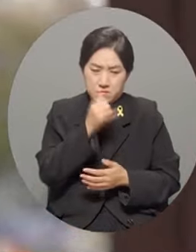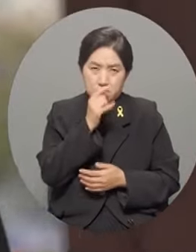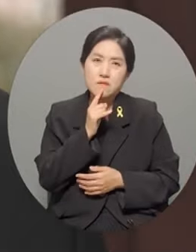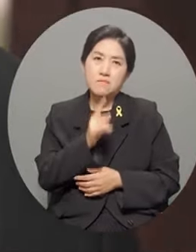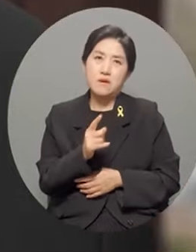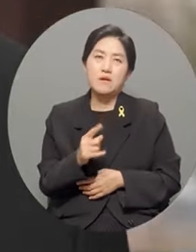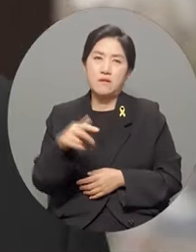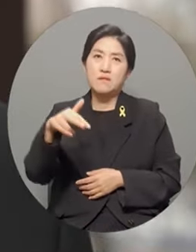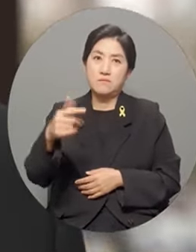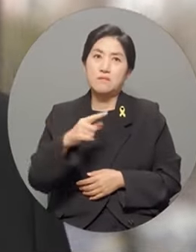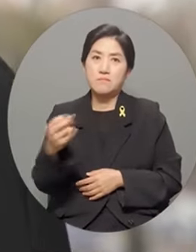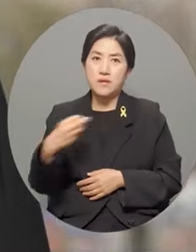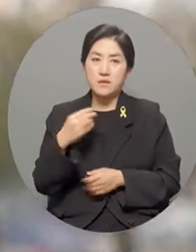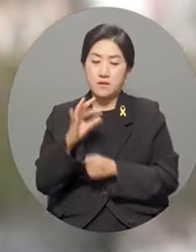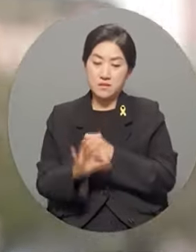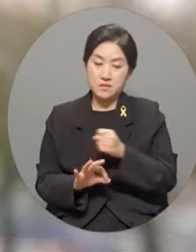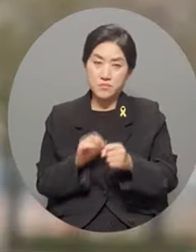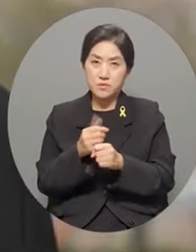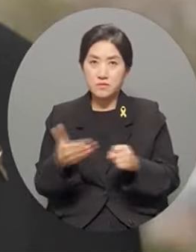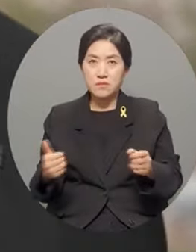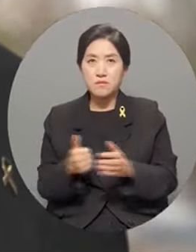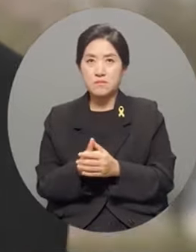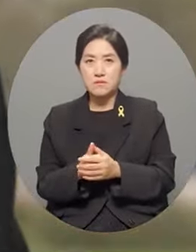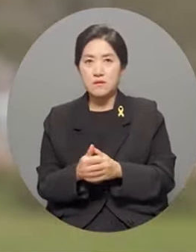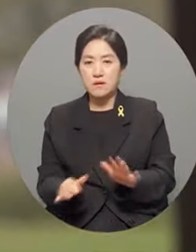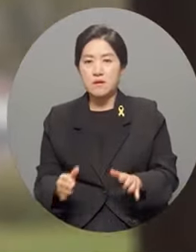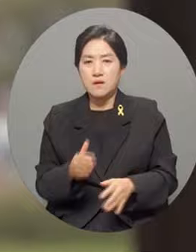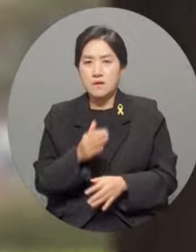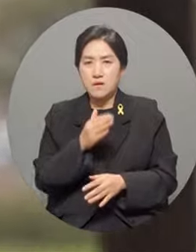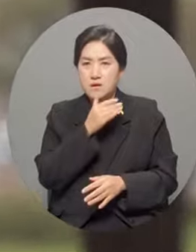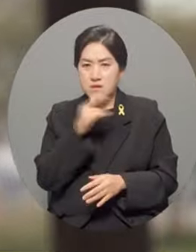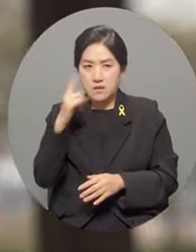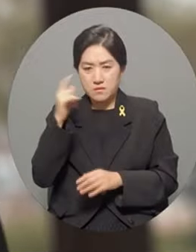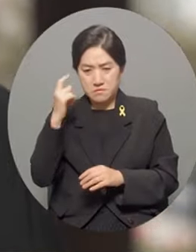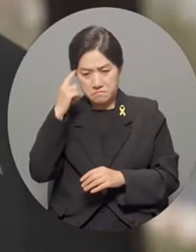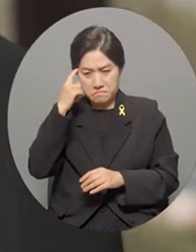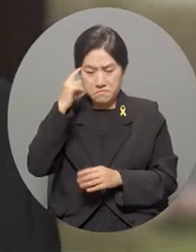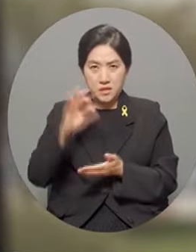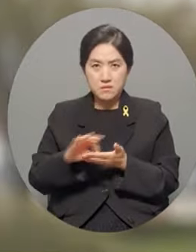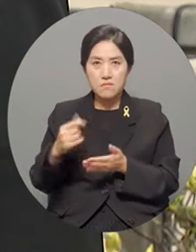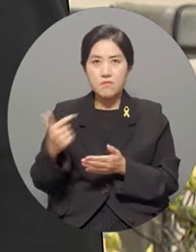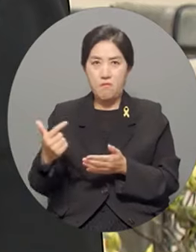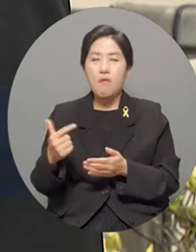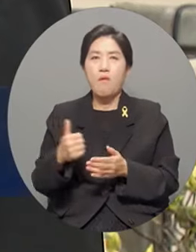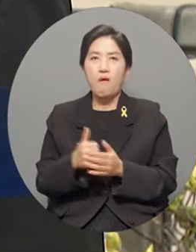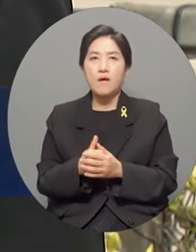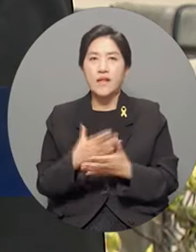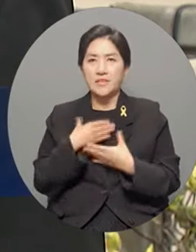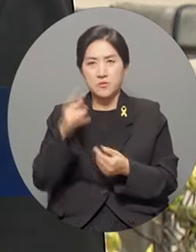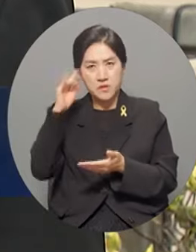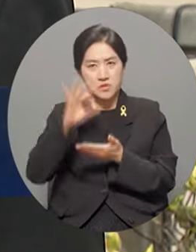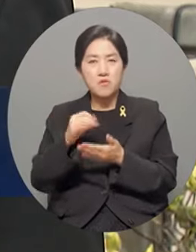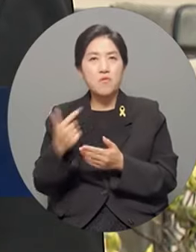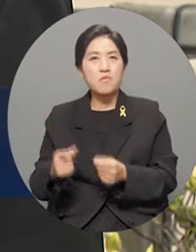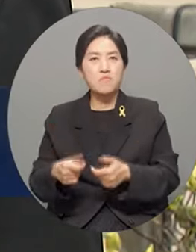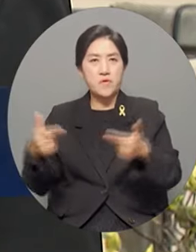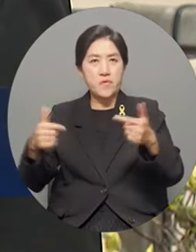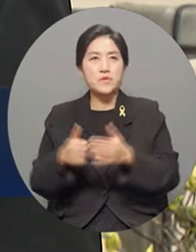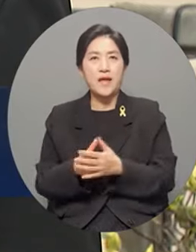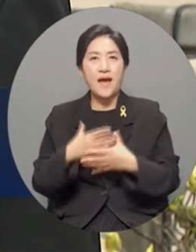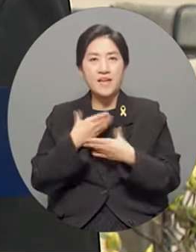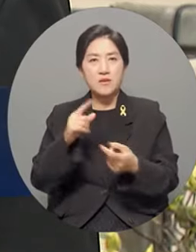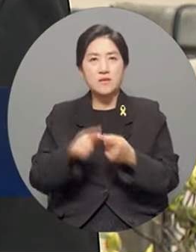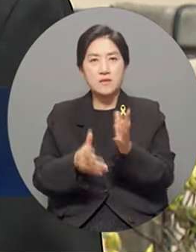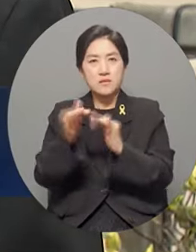전신은 지난 10년새 높아진 경각심을 긍정적인 변화로 꼽았습니다 안전에 대해 갖고 시민들 의식이 좀